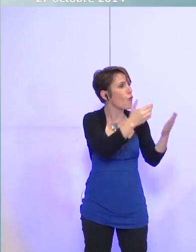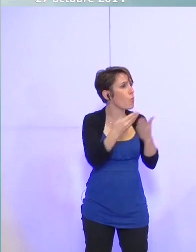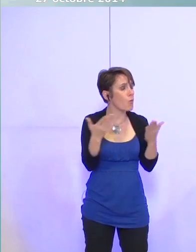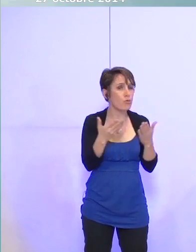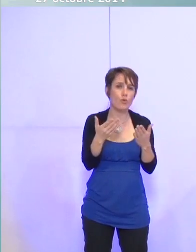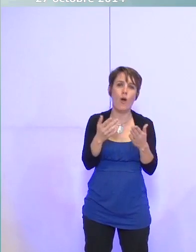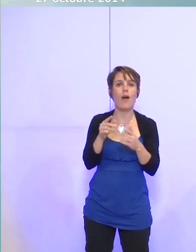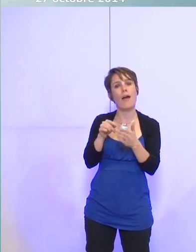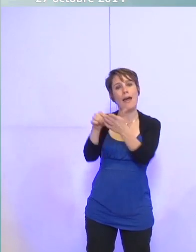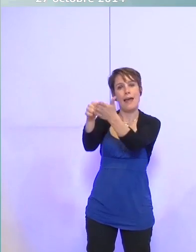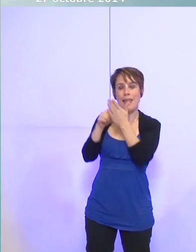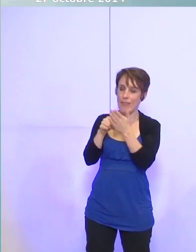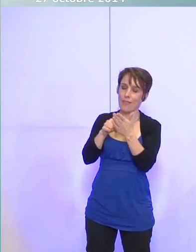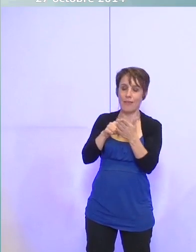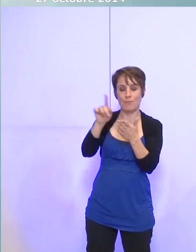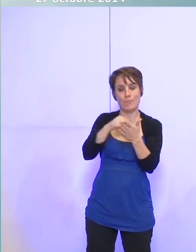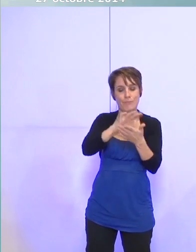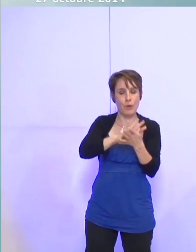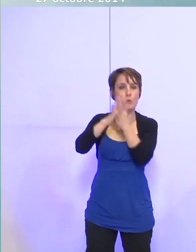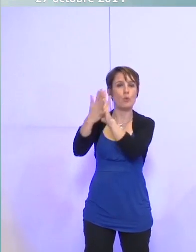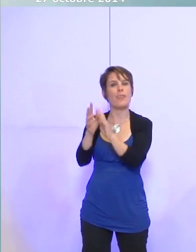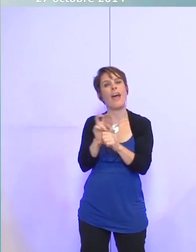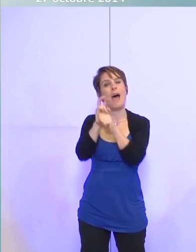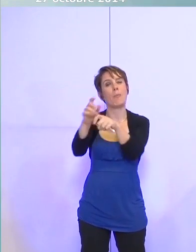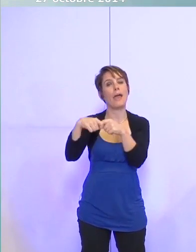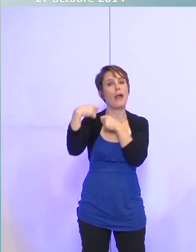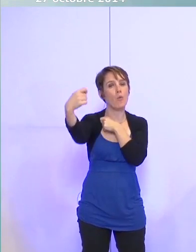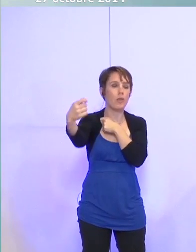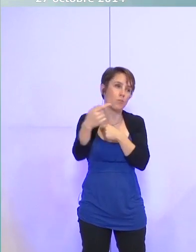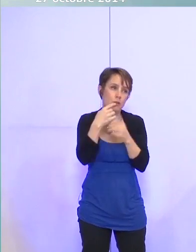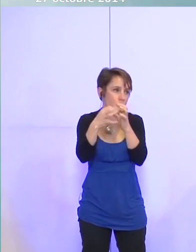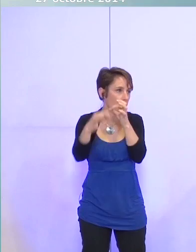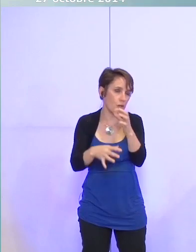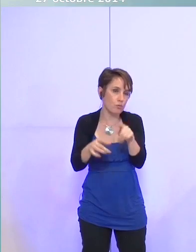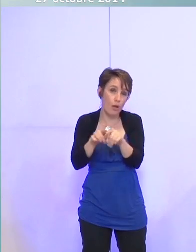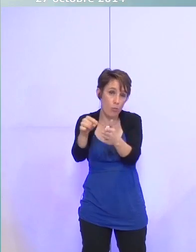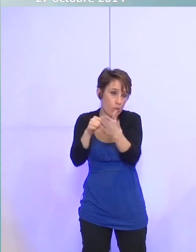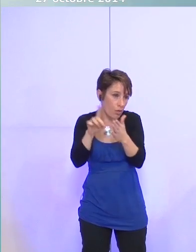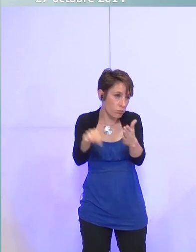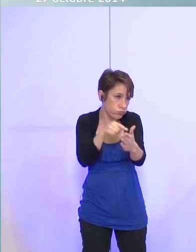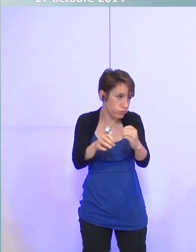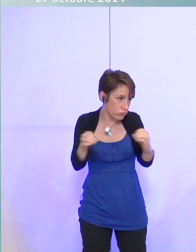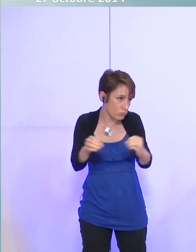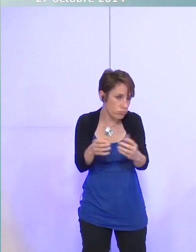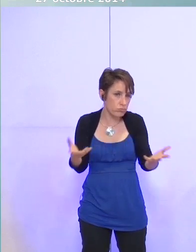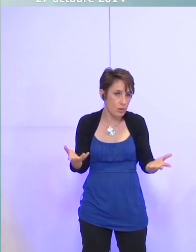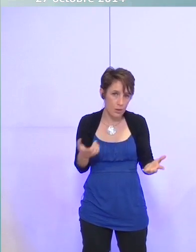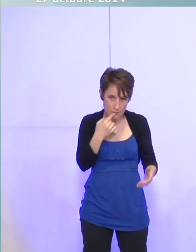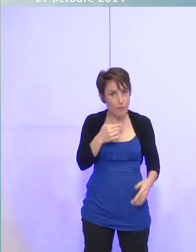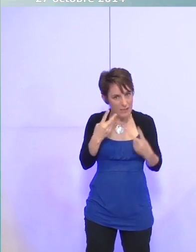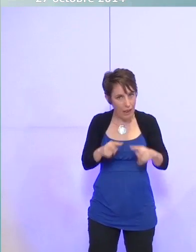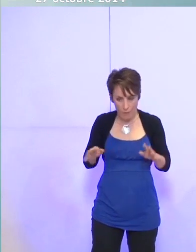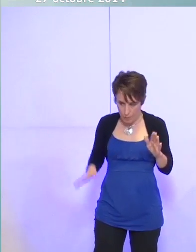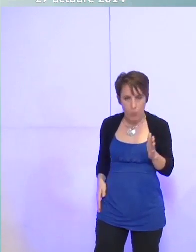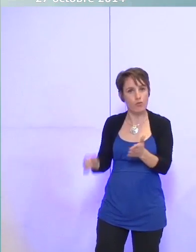prêt à long terme, revient dans la pratique à l'annuler. La suppression des charges revient à demander à la ville de les financer en